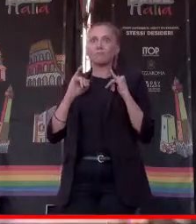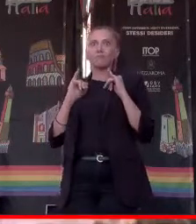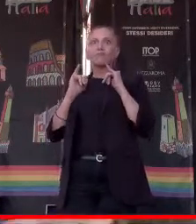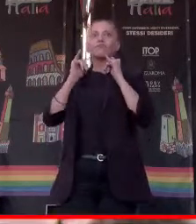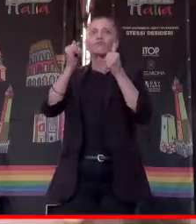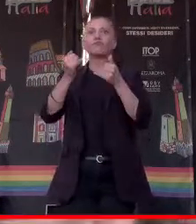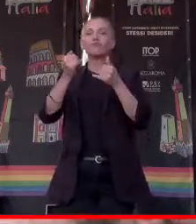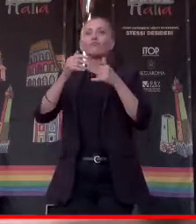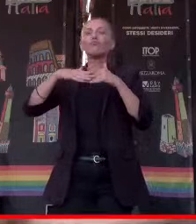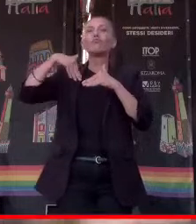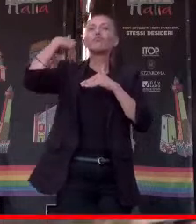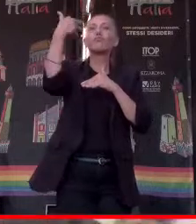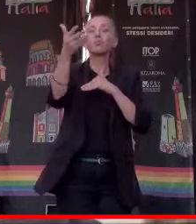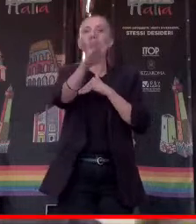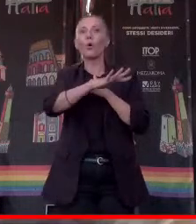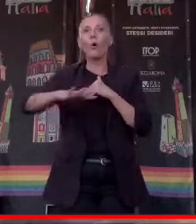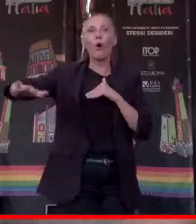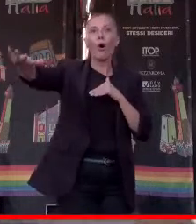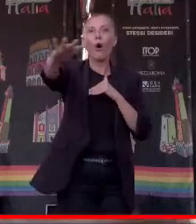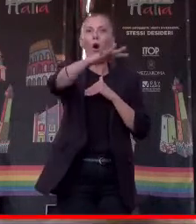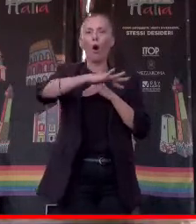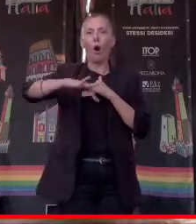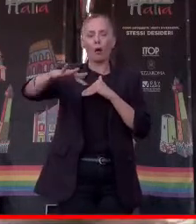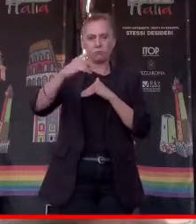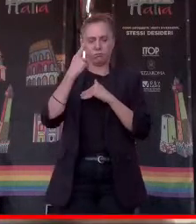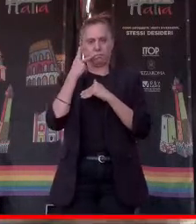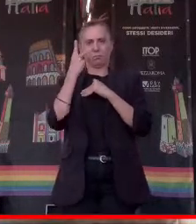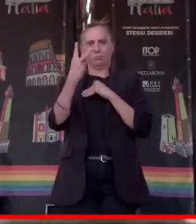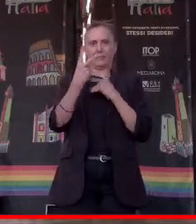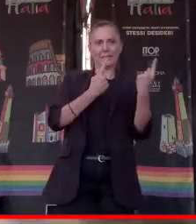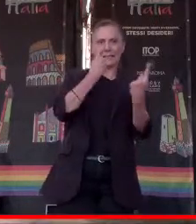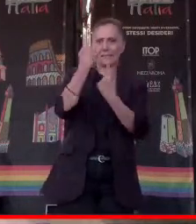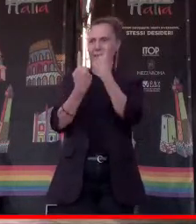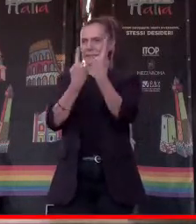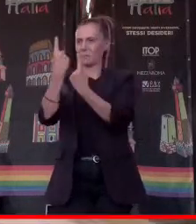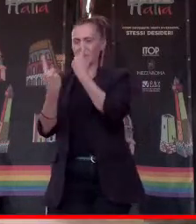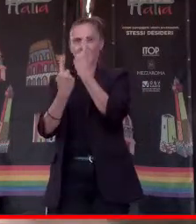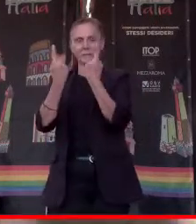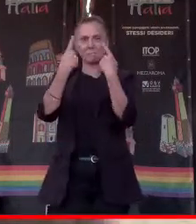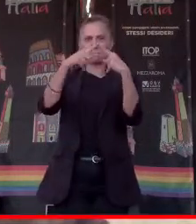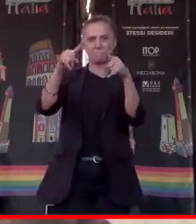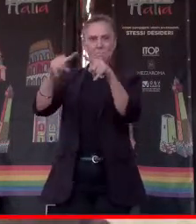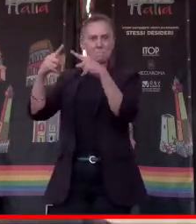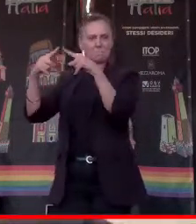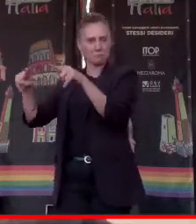fuori trova delle situazioni che sono completamente diverse.